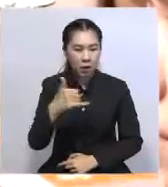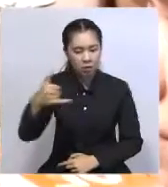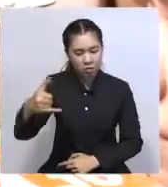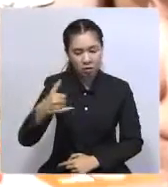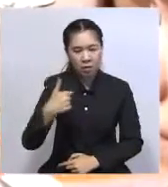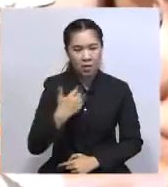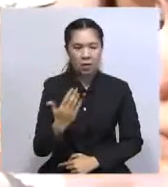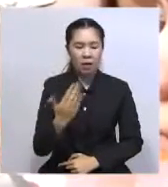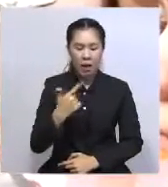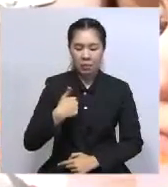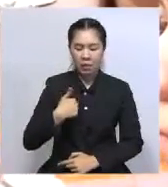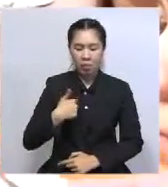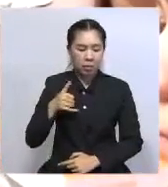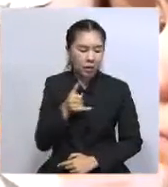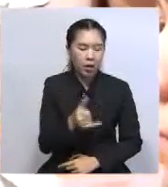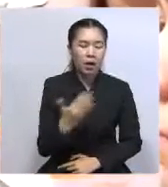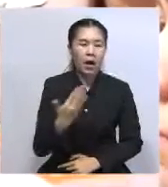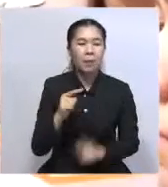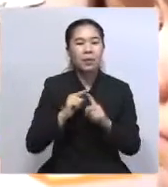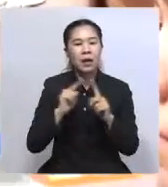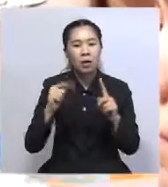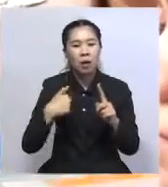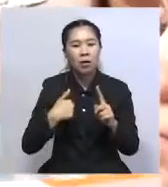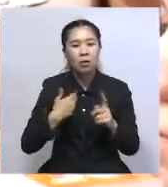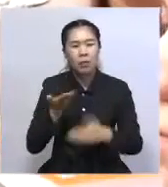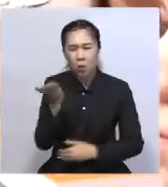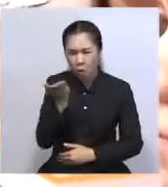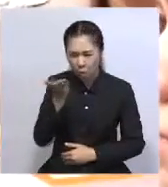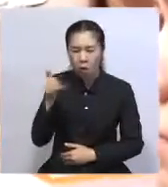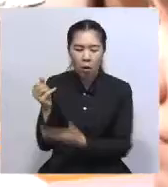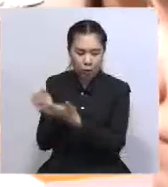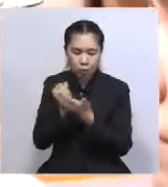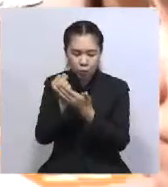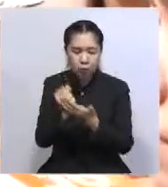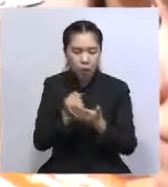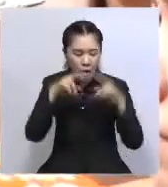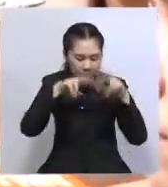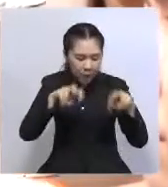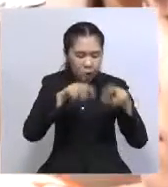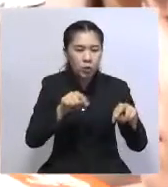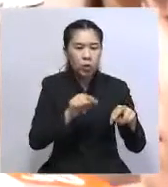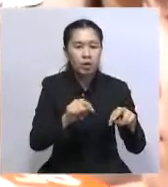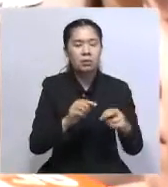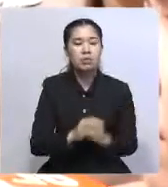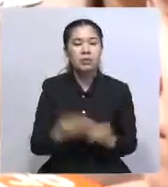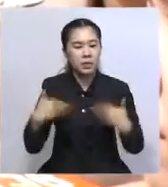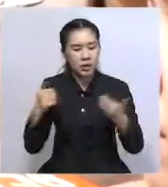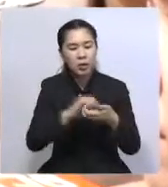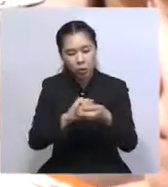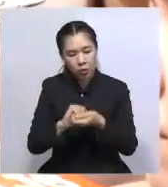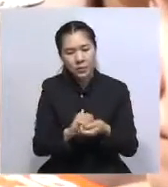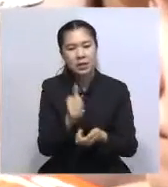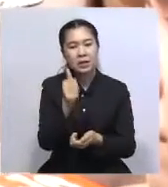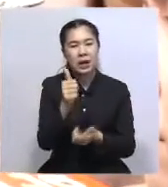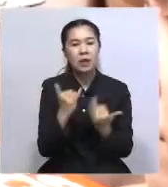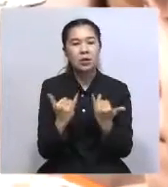ไม่ให้เราปฏิบัติหน้าที่แต่พ่อค้าแม่ค้านั้นกับขอให้เราเข้าไปตรวจแล้วก็ยินดีที่จะให้ตรวจให้ความร่วมมืออย่างดี